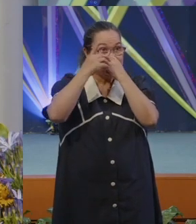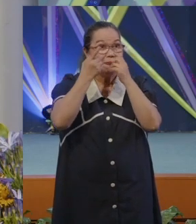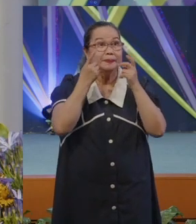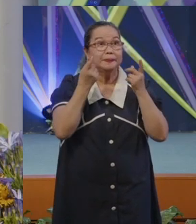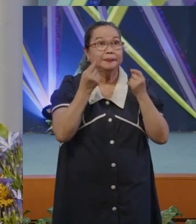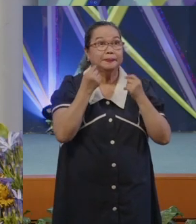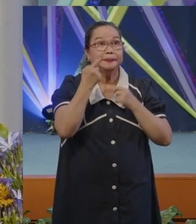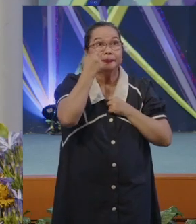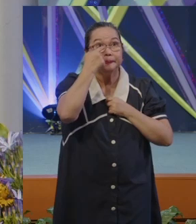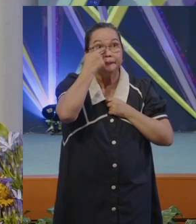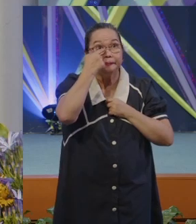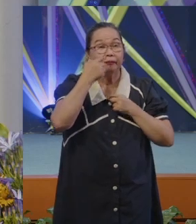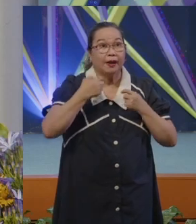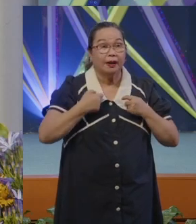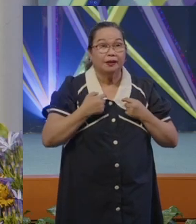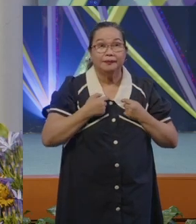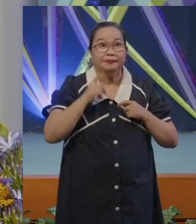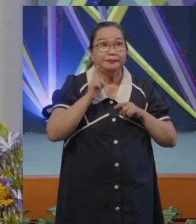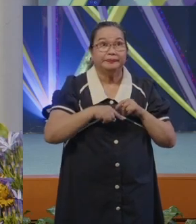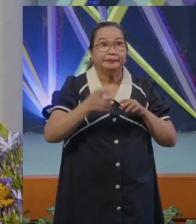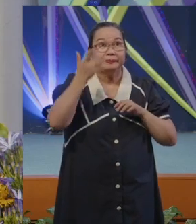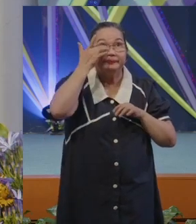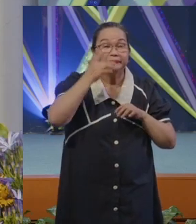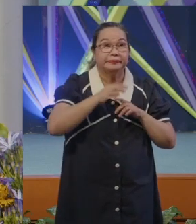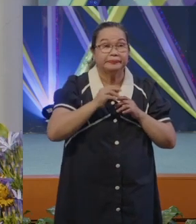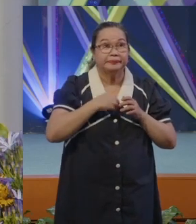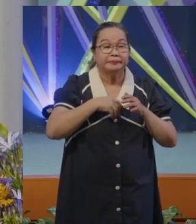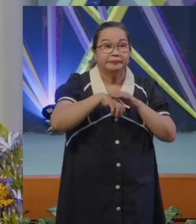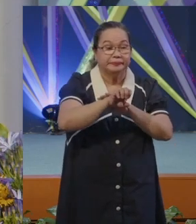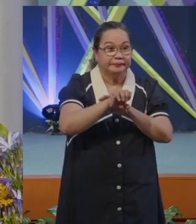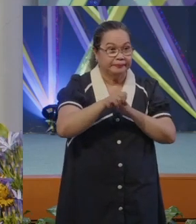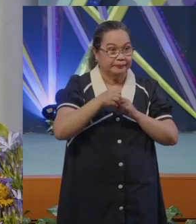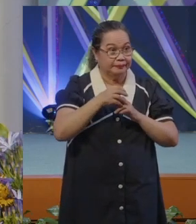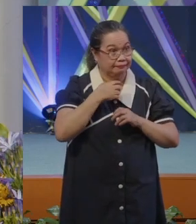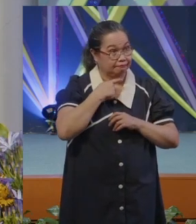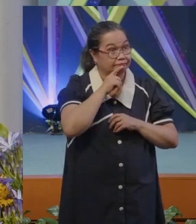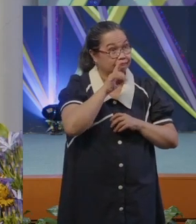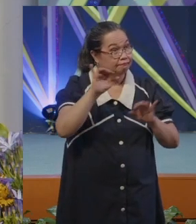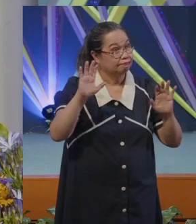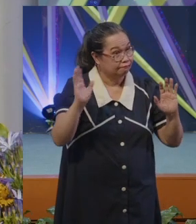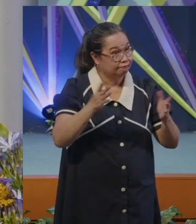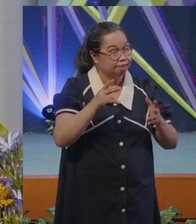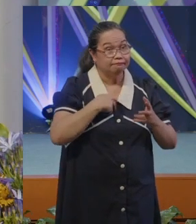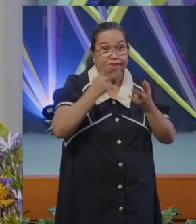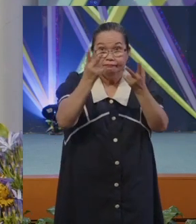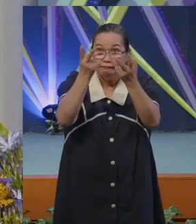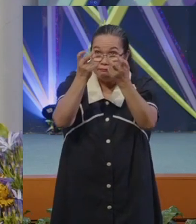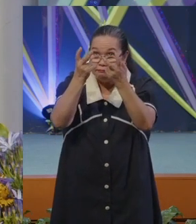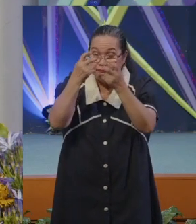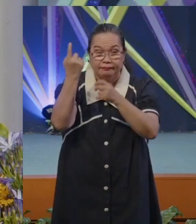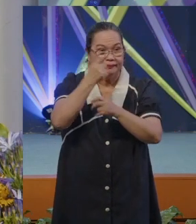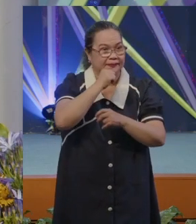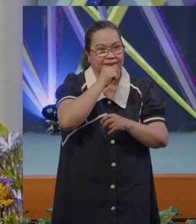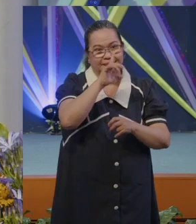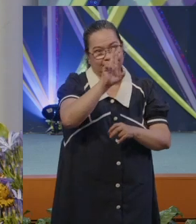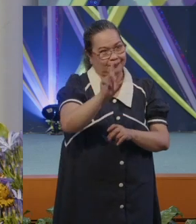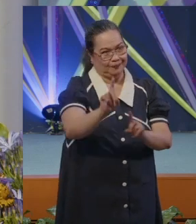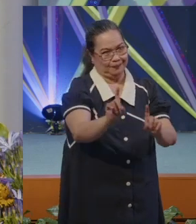gagawin. Papasok kayo ng ganon. Parang ganon, ang hearer of the word but not doer